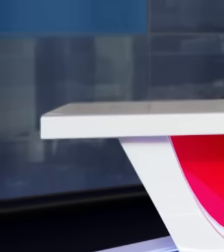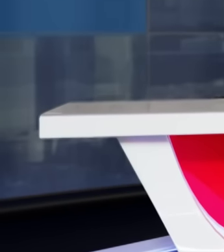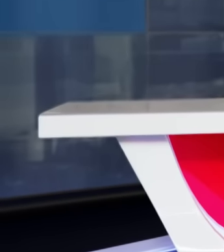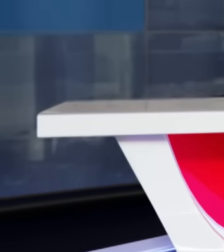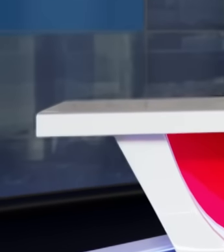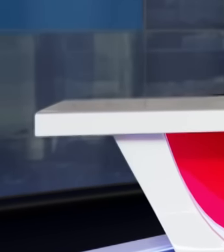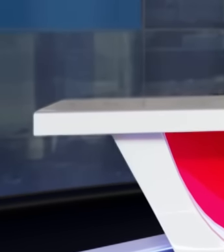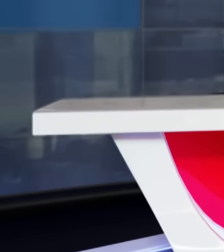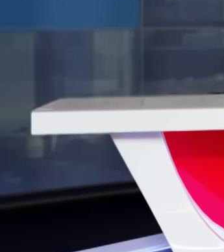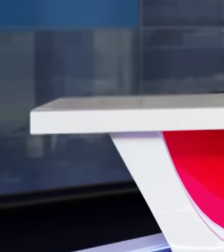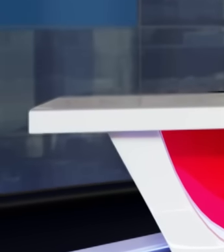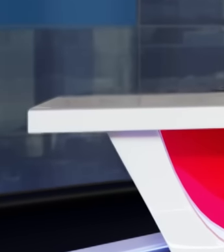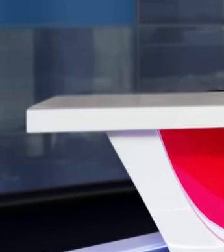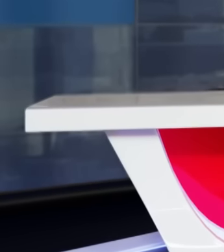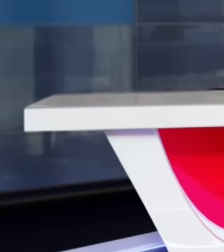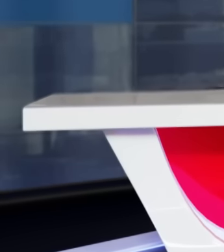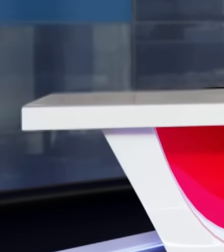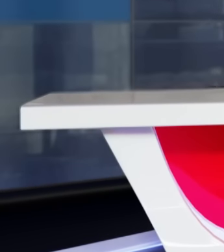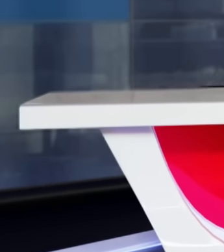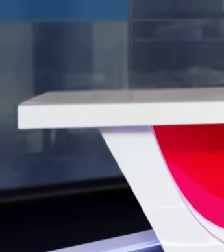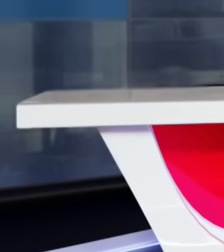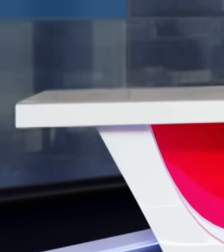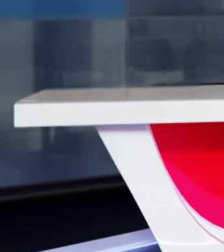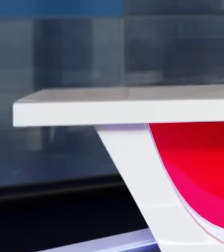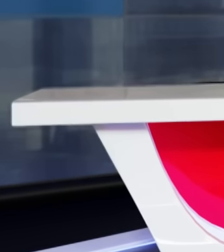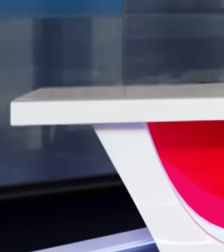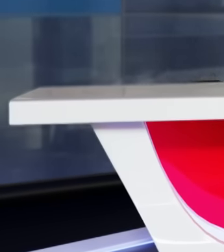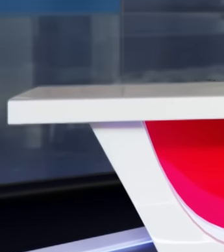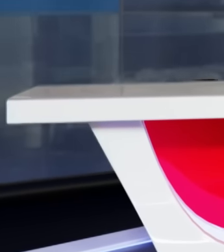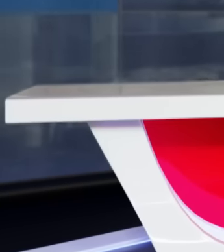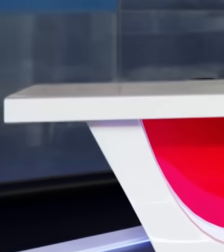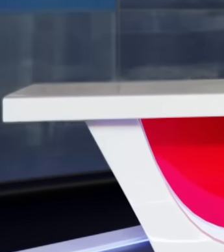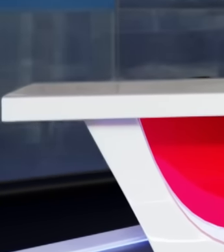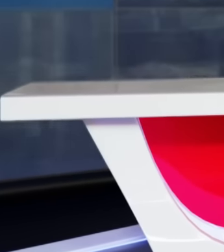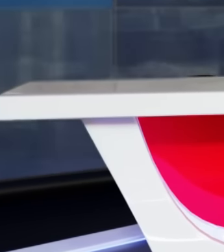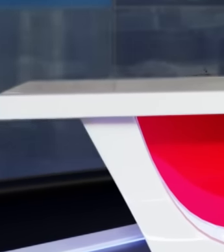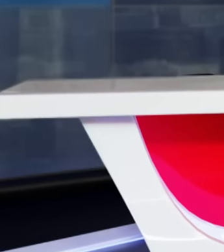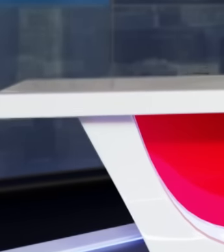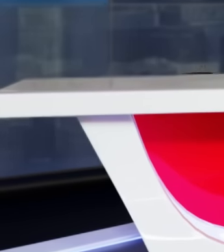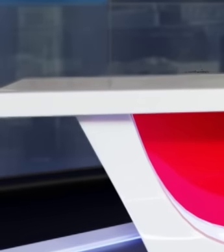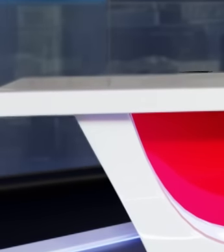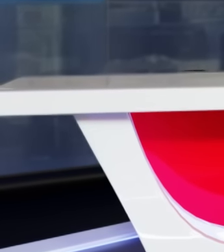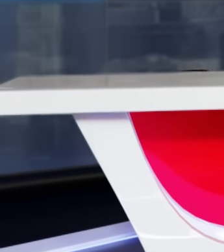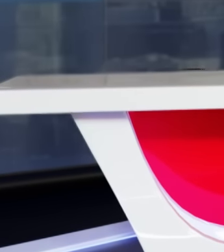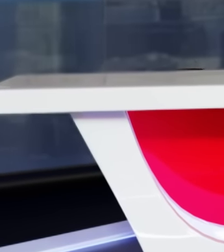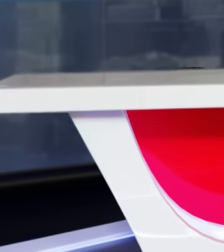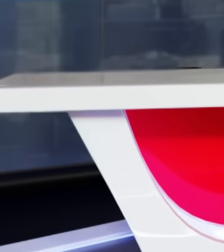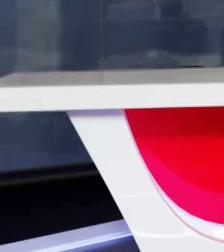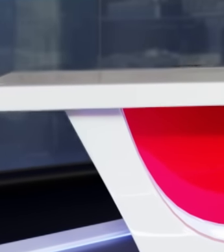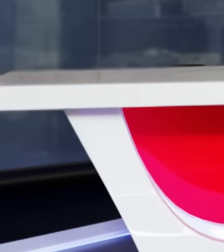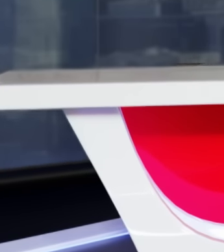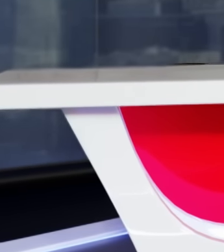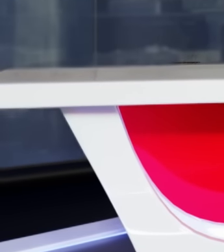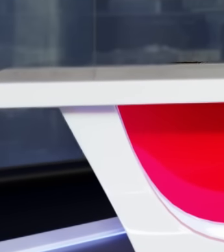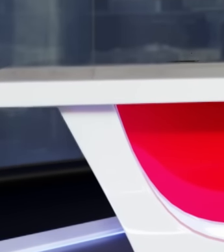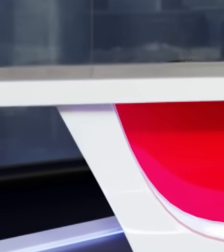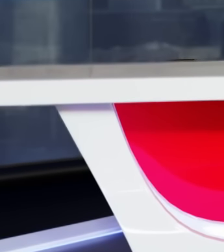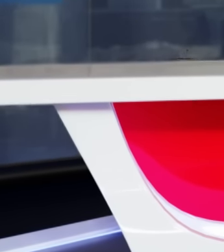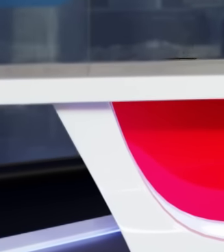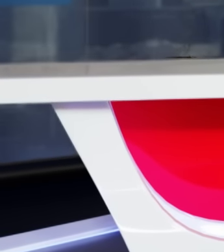Machlecka, witam państwa, ale witam przede wszystkim naszego gościa, bo skoro jutro święto Konstytucji 3 maja, to dziś u nas w studiu Julia Przyłębska, prezes